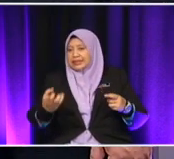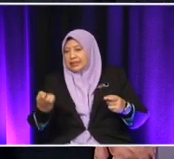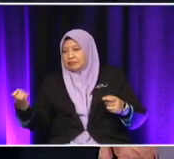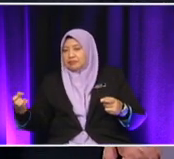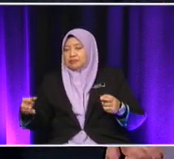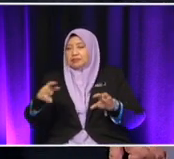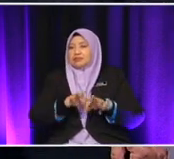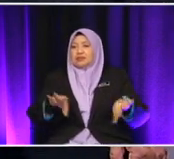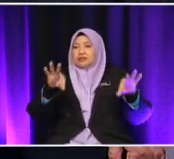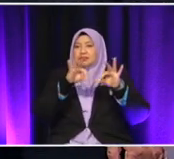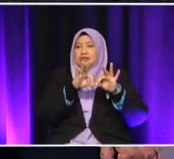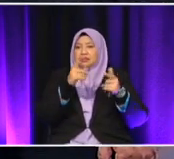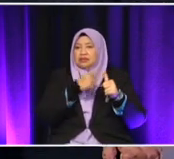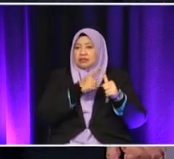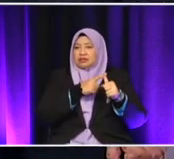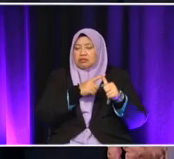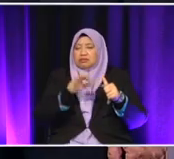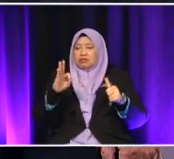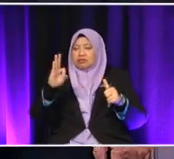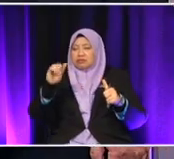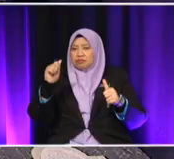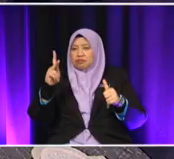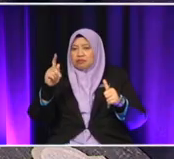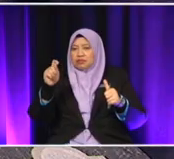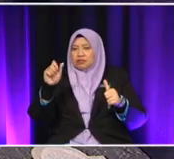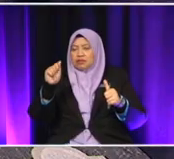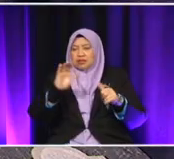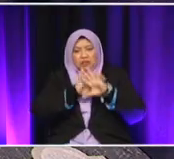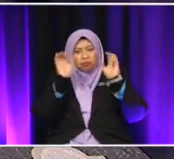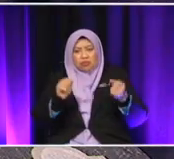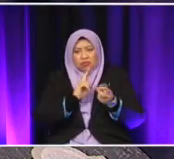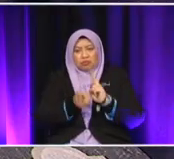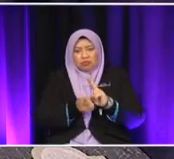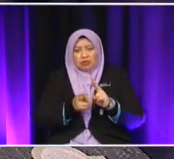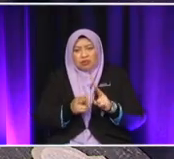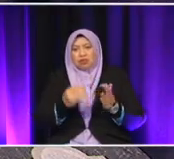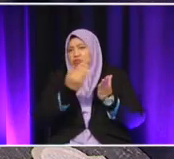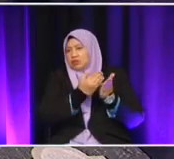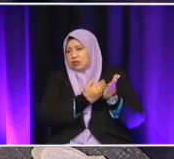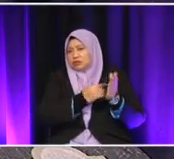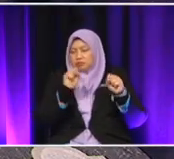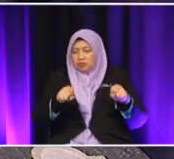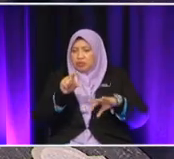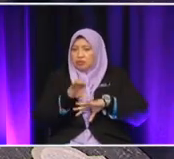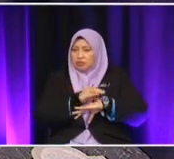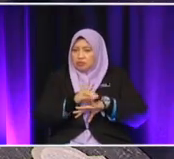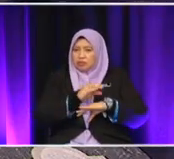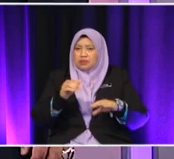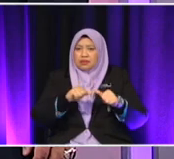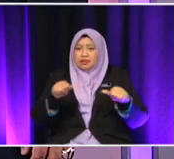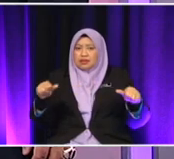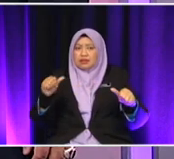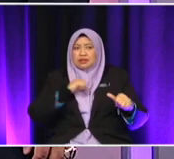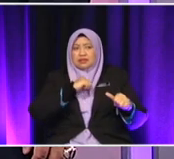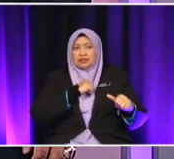benda yang tidak boleh diubah uraian kita boleh menggunakan ayat-ayat kita sendiri yang